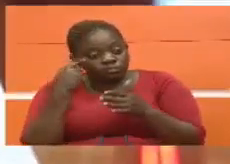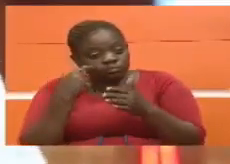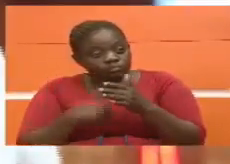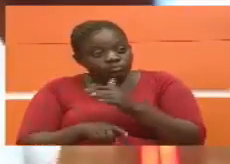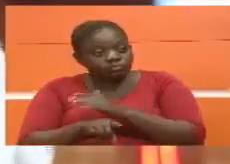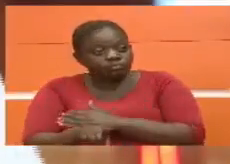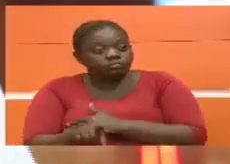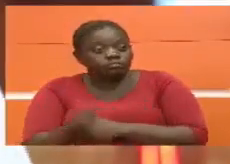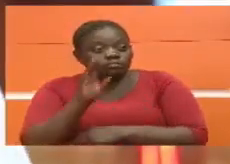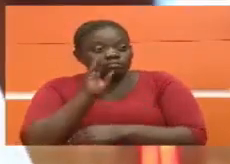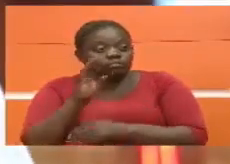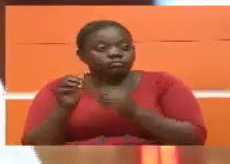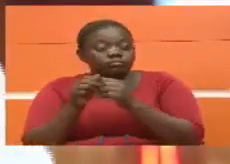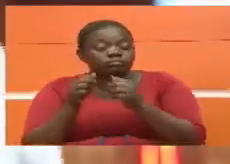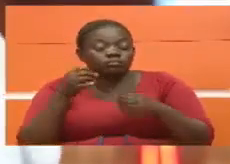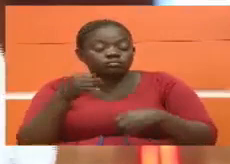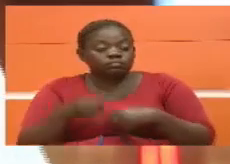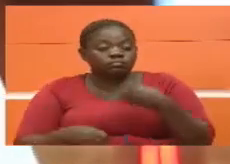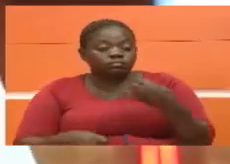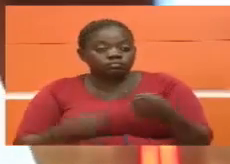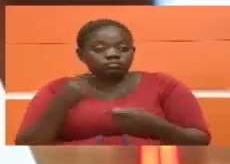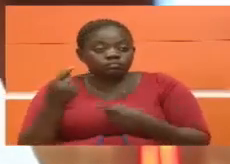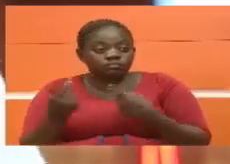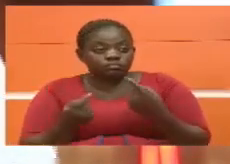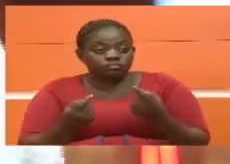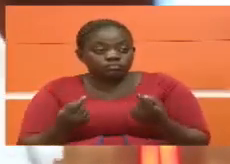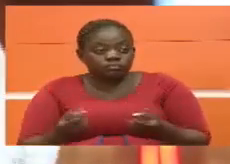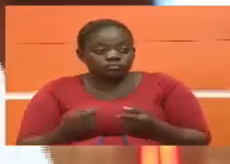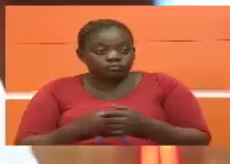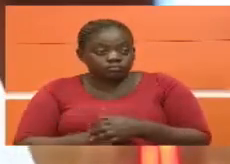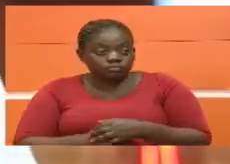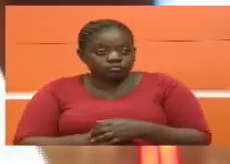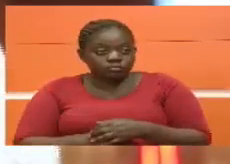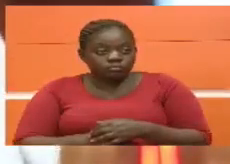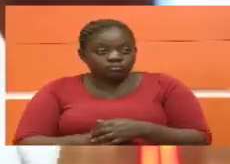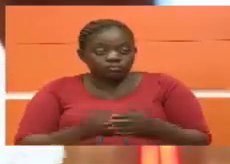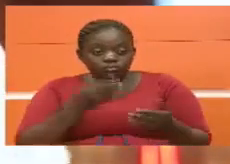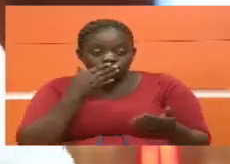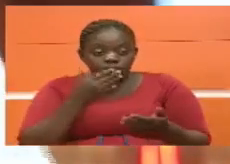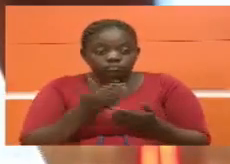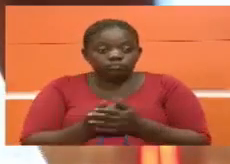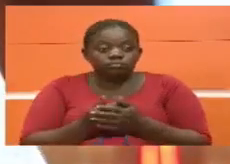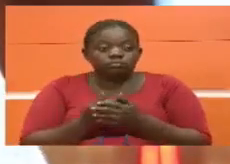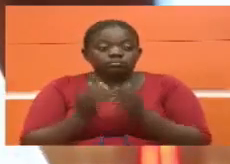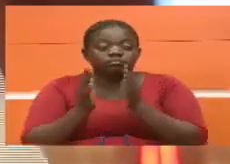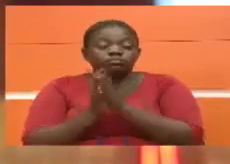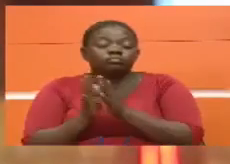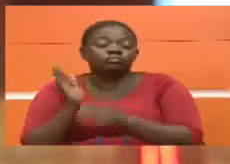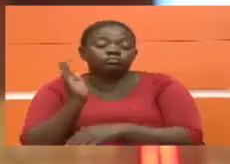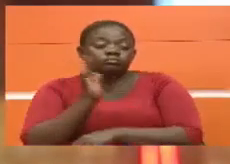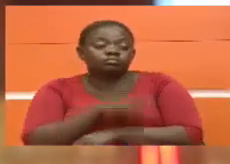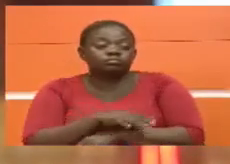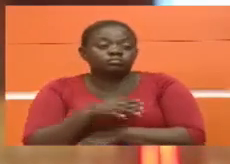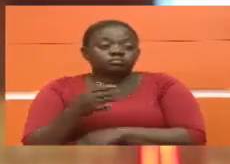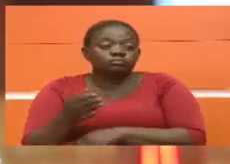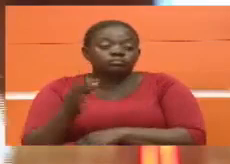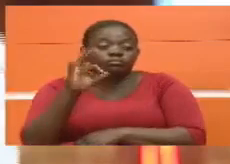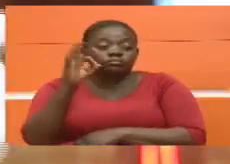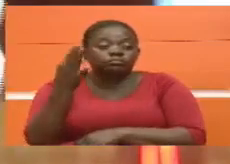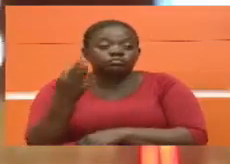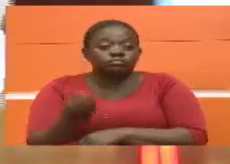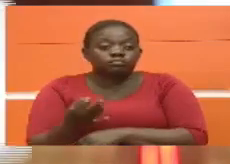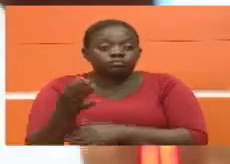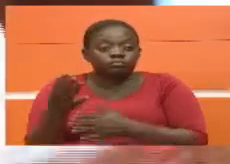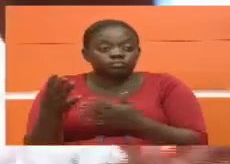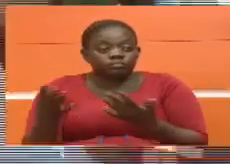wamu, kusanyusagana, kubeeragana bulungi embubi n'ekyokusatu